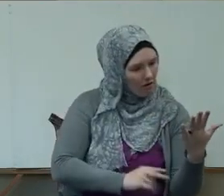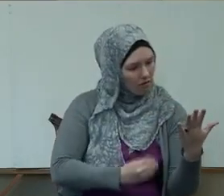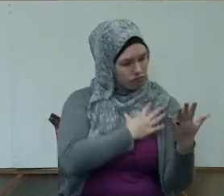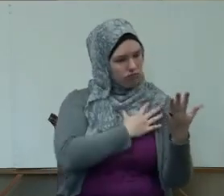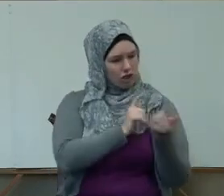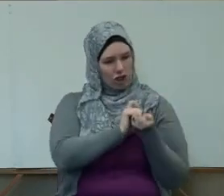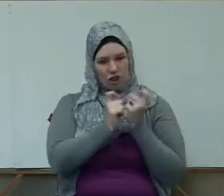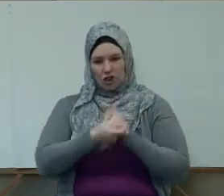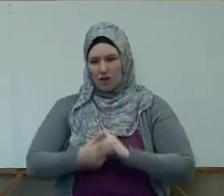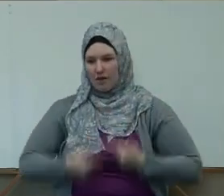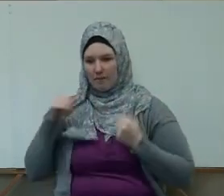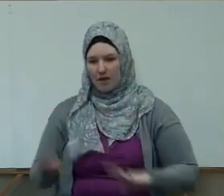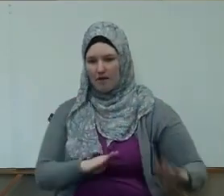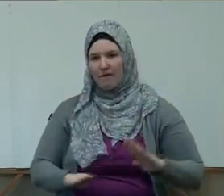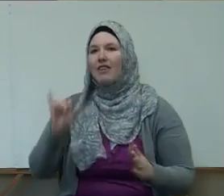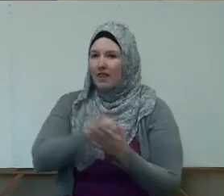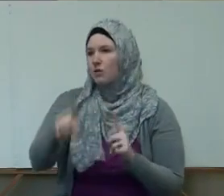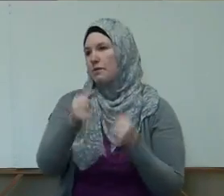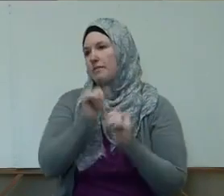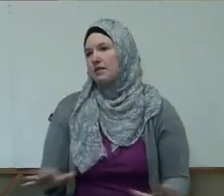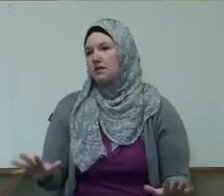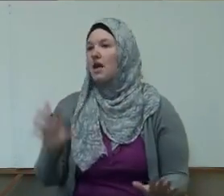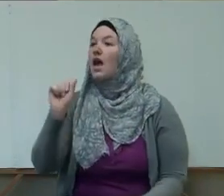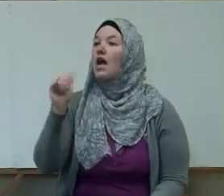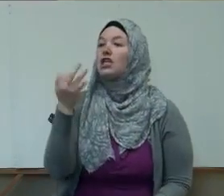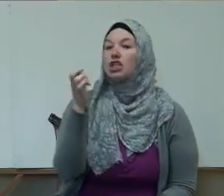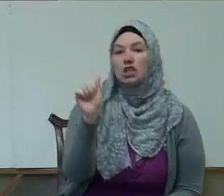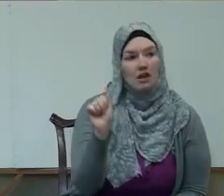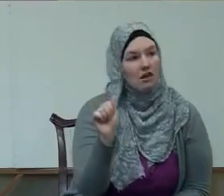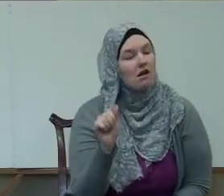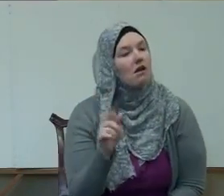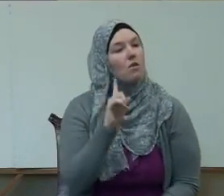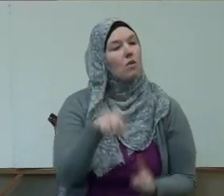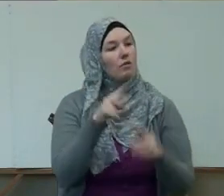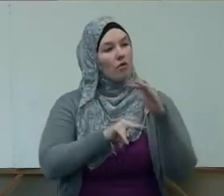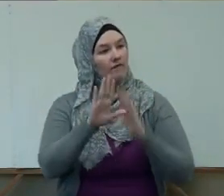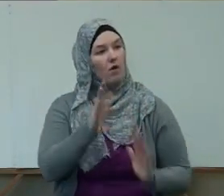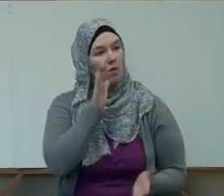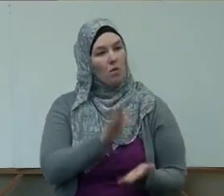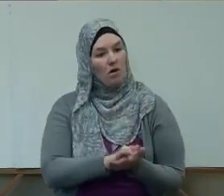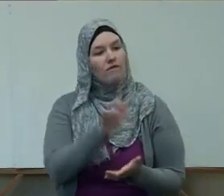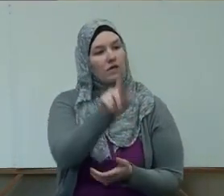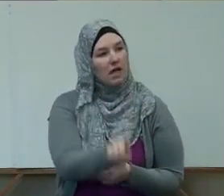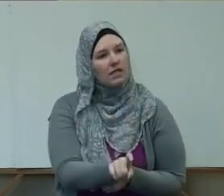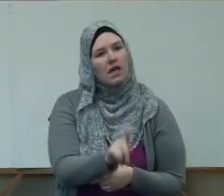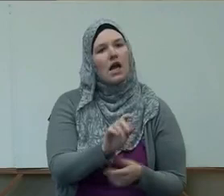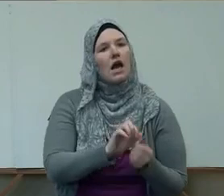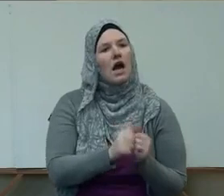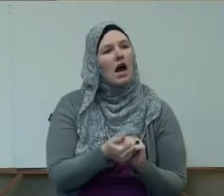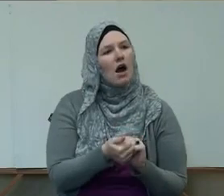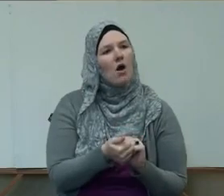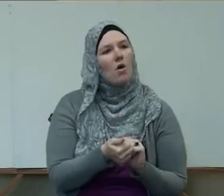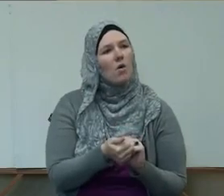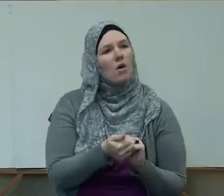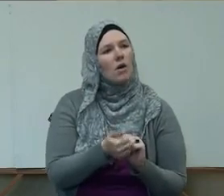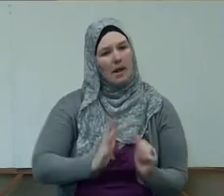life. And that's why when Aisha, the wife of the Prophet ﷺ, was asked, how was